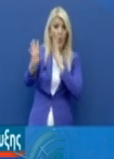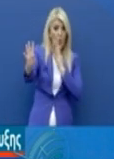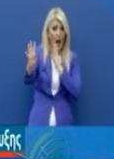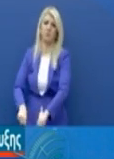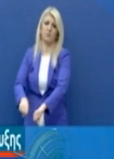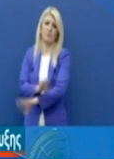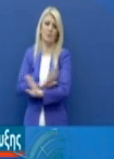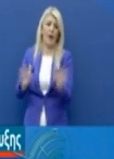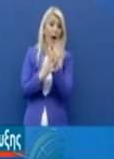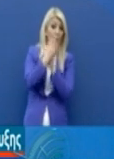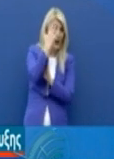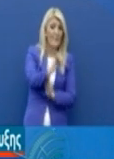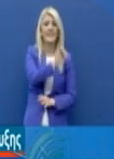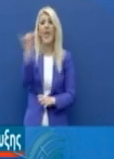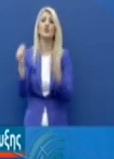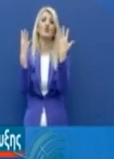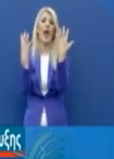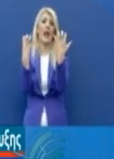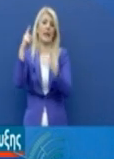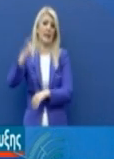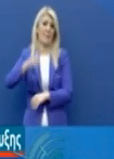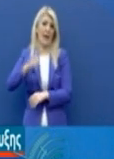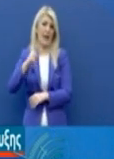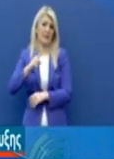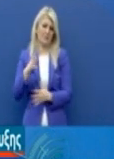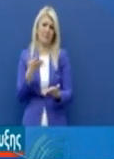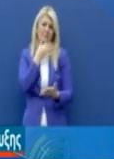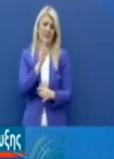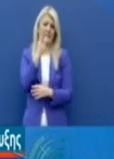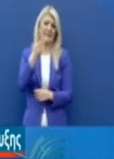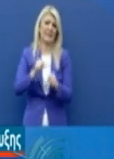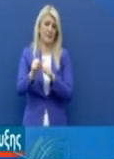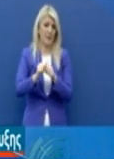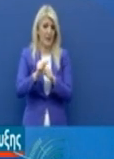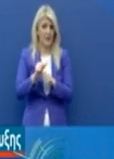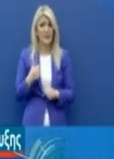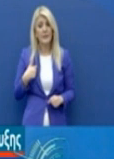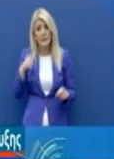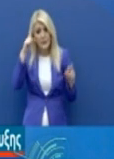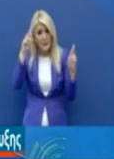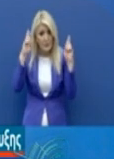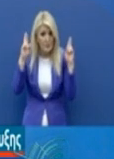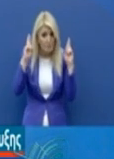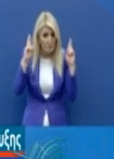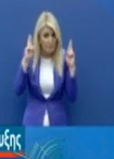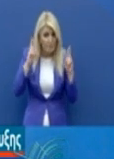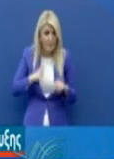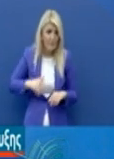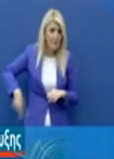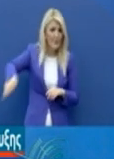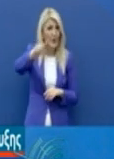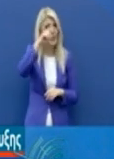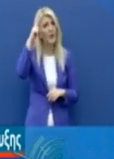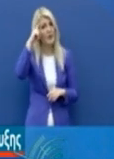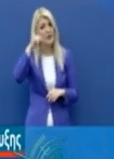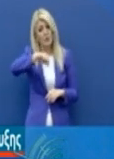9 άτομα. Θέλω να πιστεύω ότι κανένας μας δεν θα κινδυνεύσει το τεράστιο αγαθό της δημόσιας